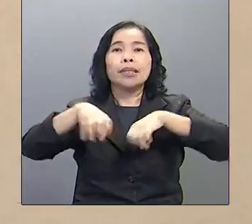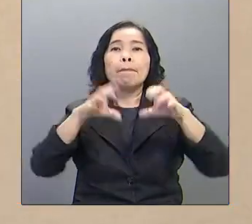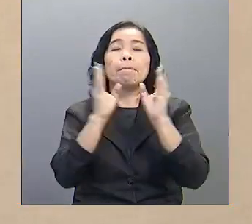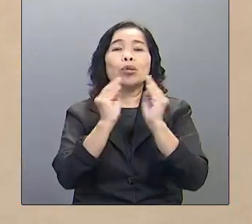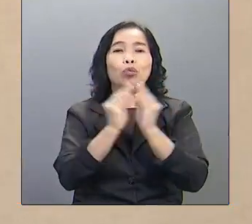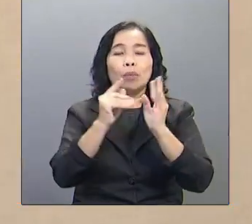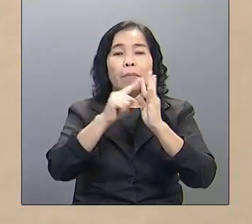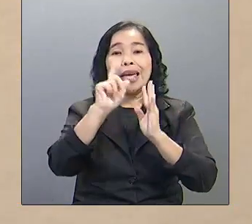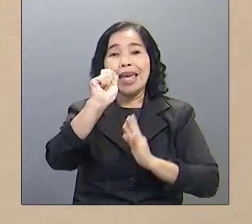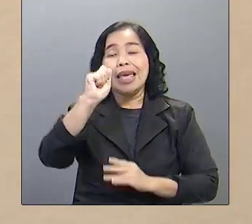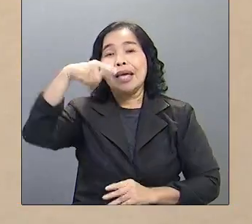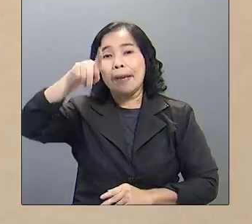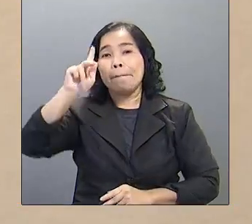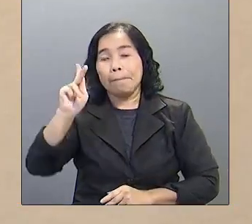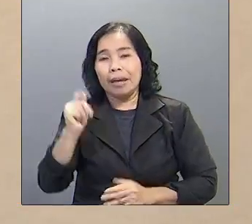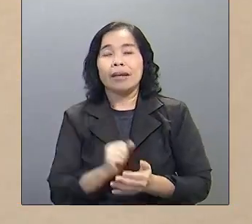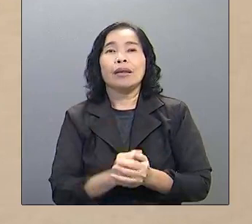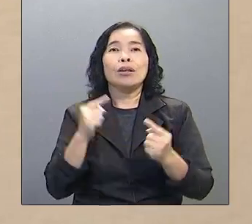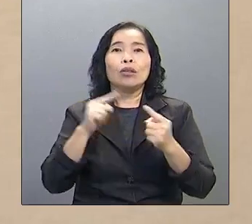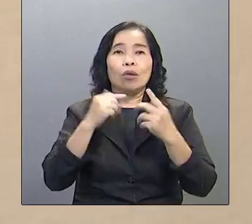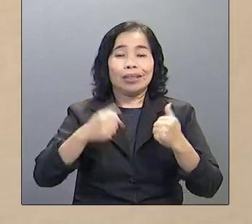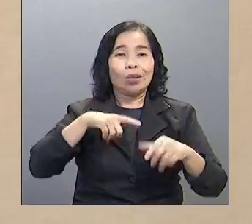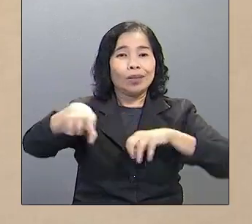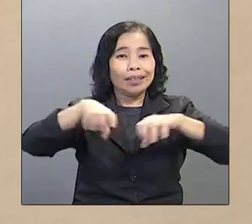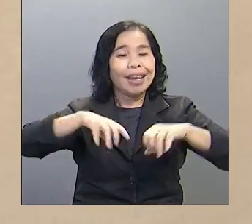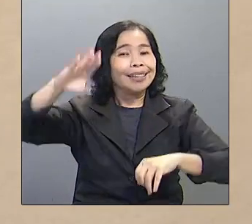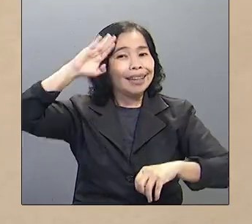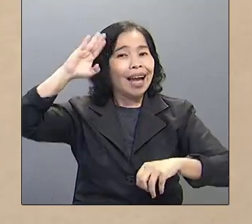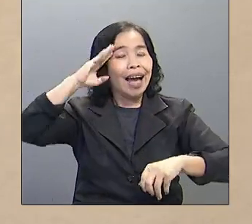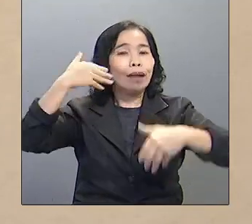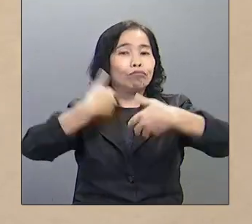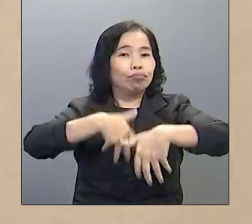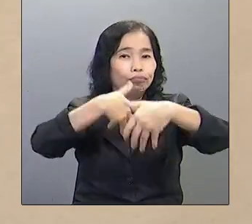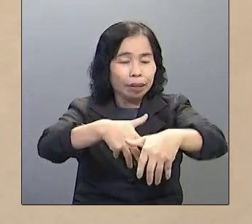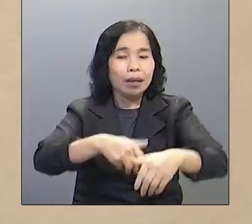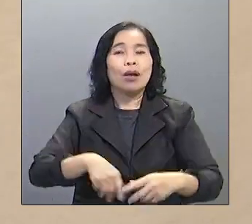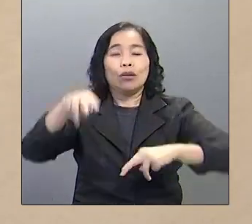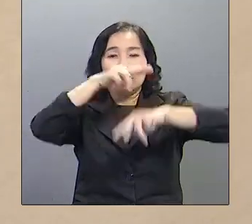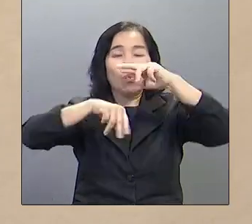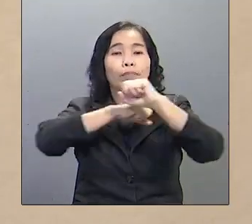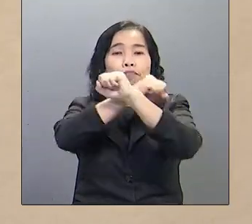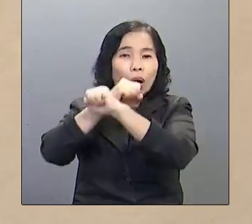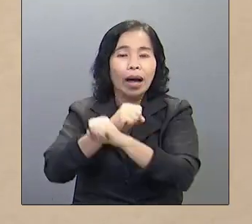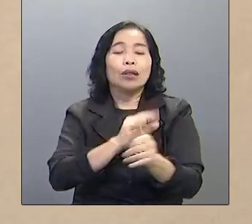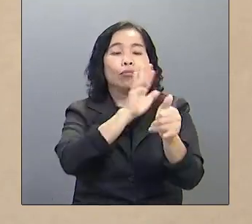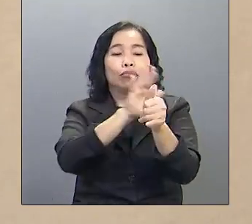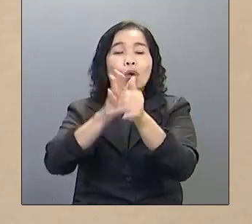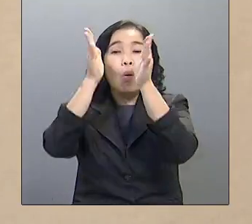การต้อนรับการจัดกองทหารเกียรติยศการดูแลรักษาความปลอดภัยการอารักขาบุคคลสำคั